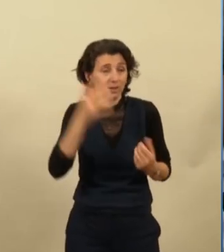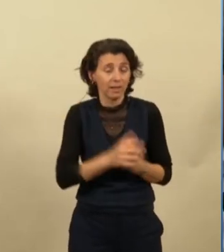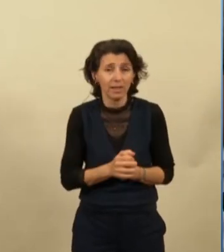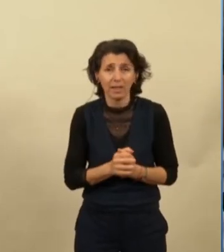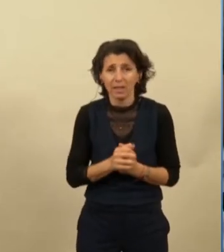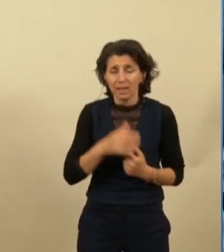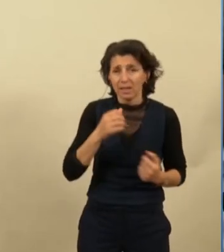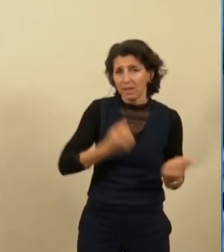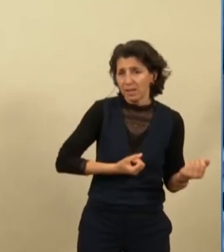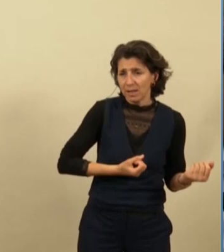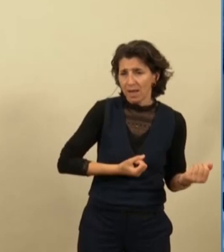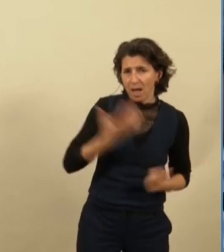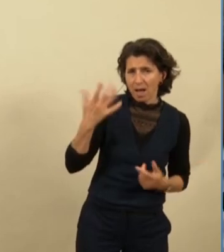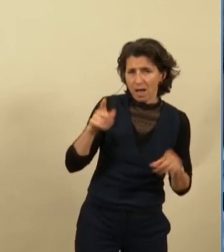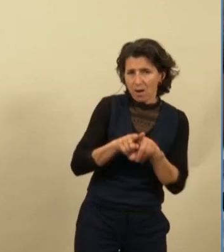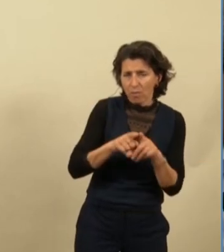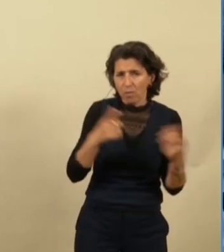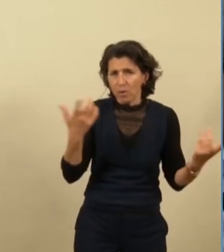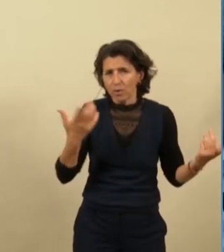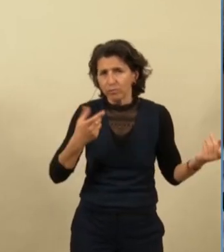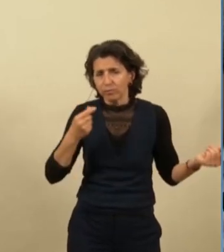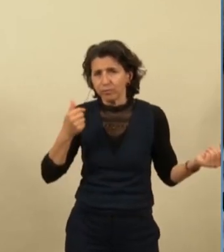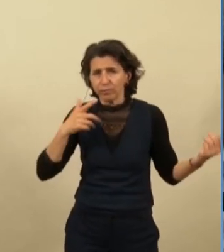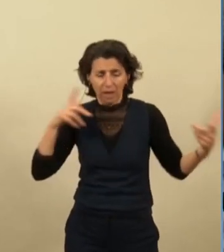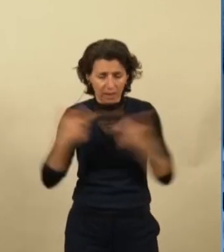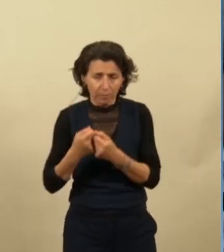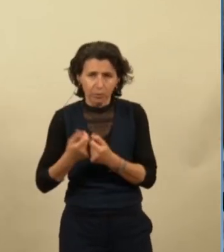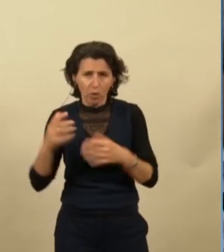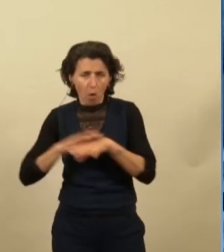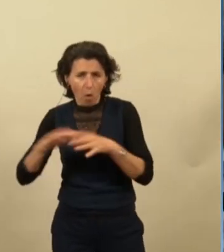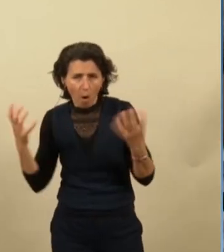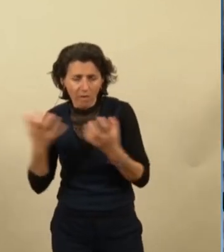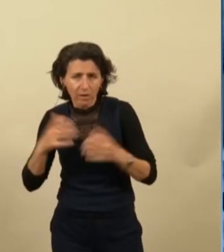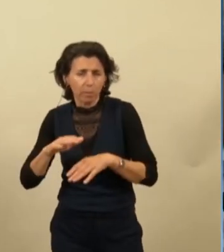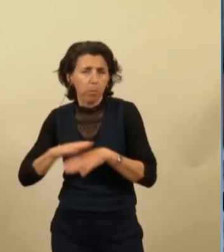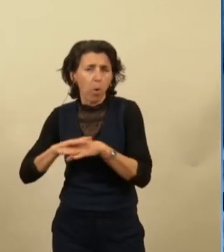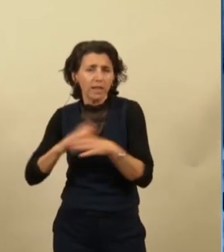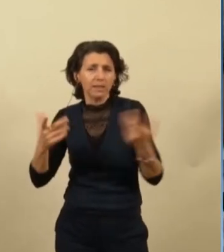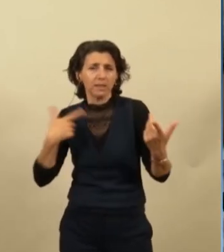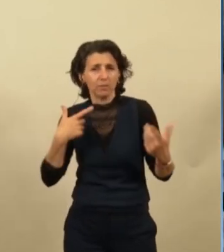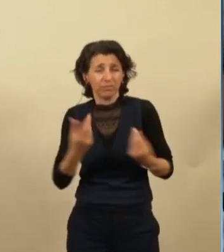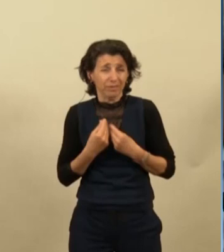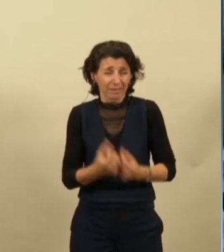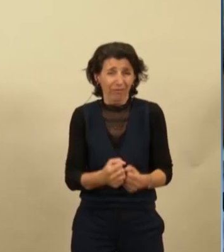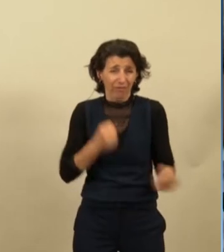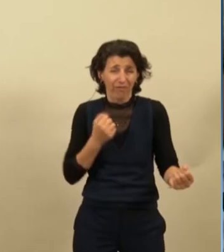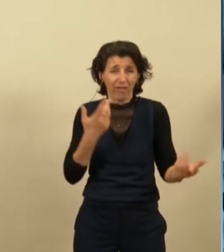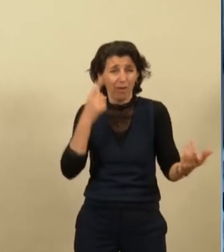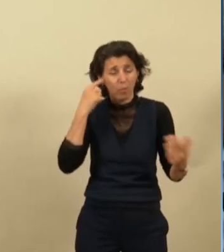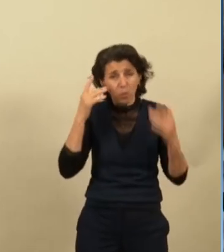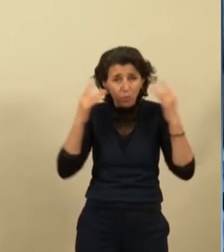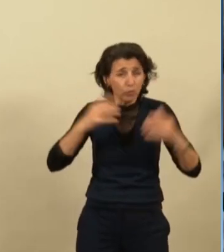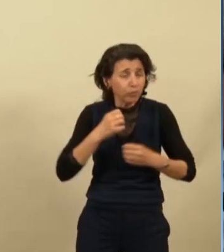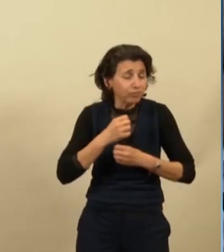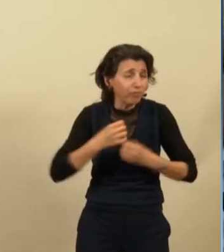en outre un frein très net à la volonté d'élargir l'accès à la culture vu le recul de la diversité des œuvres présentées